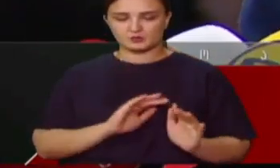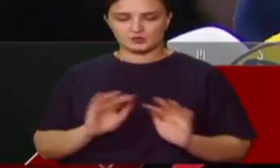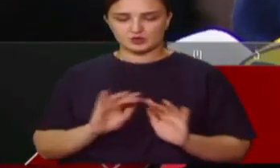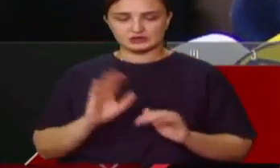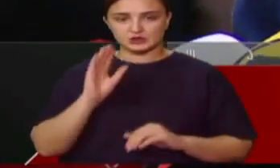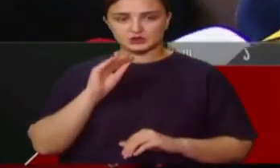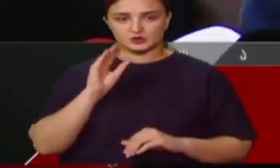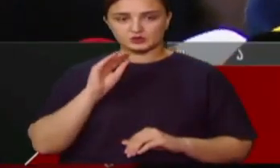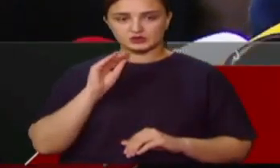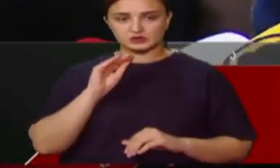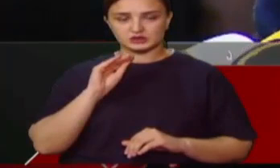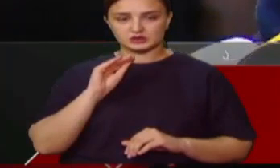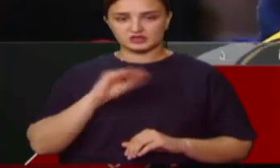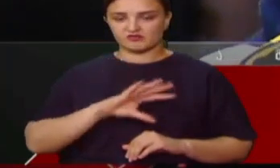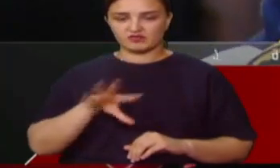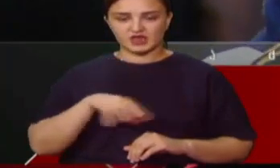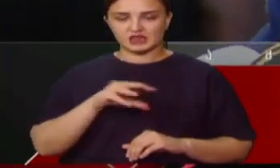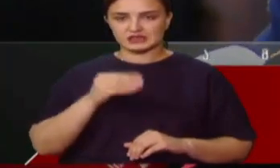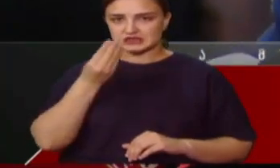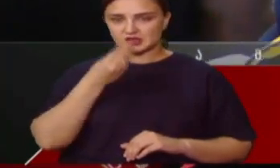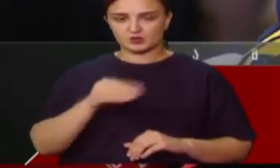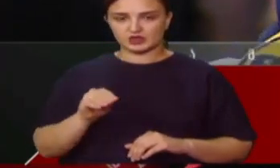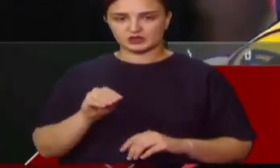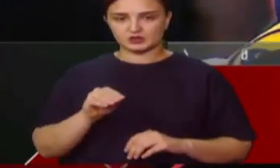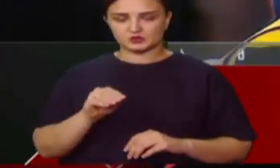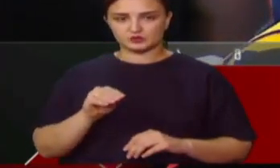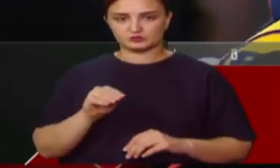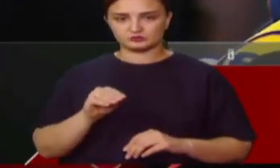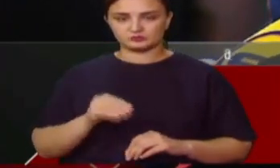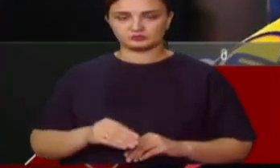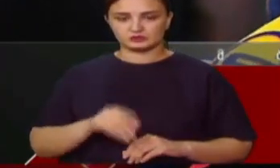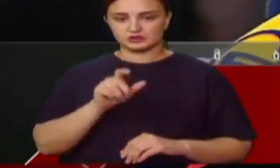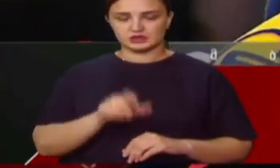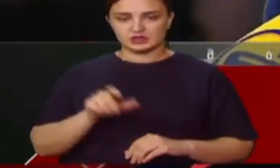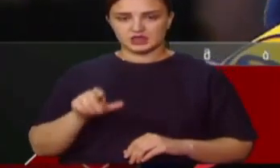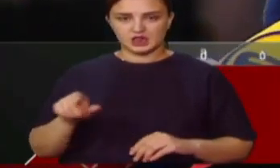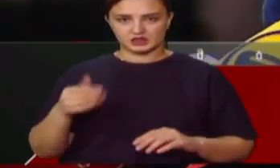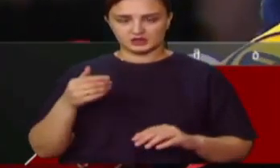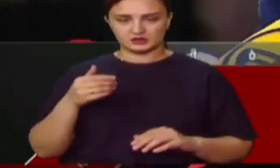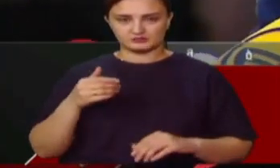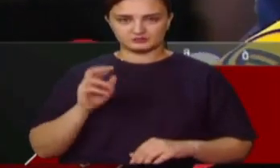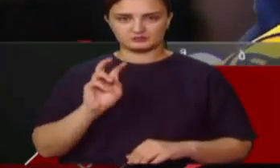როდესაც ყველაზე საუკეთესო ხალხნი მიდიან.